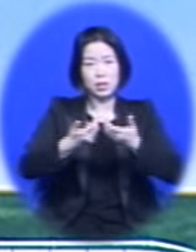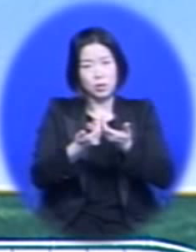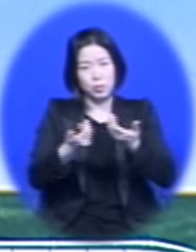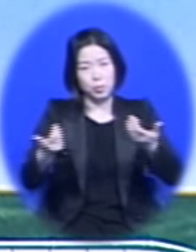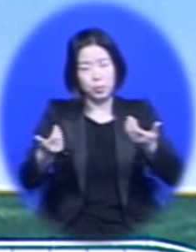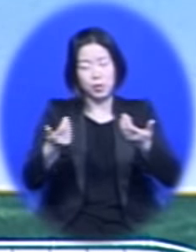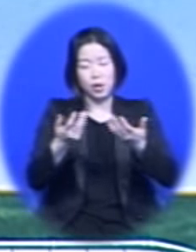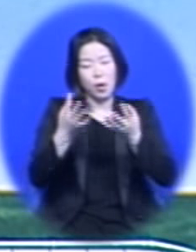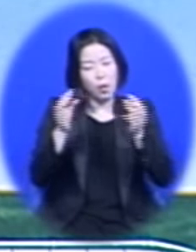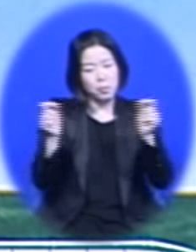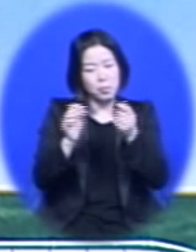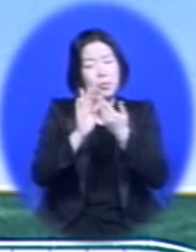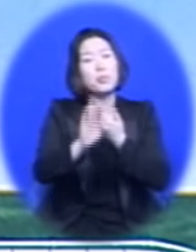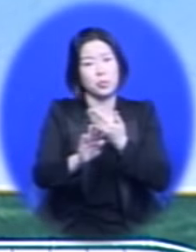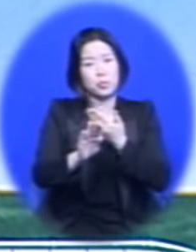얼마 후입니다.